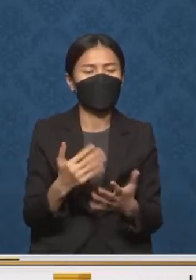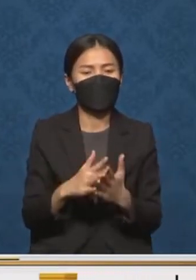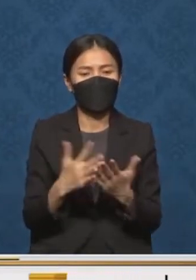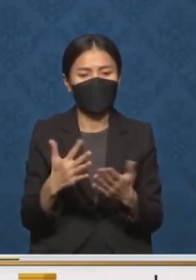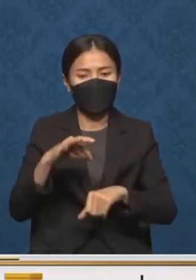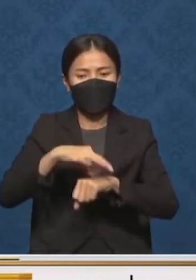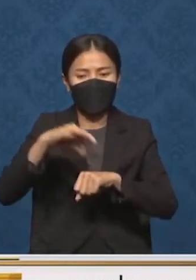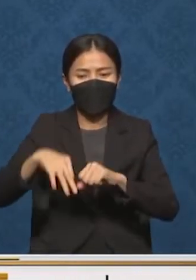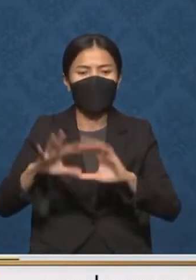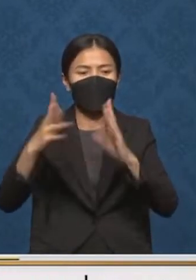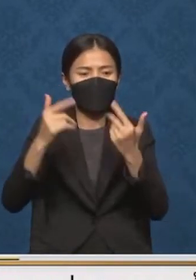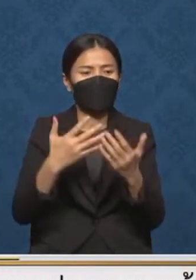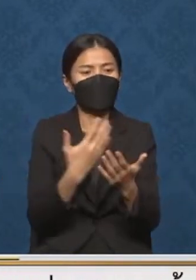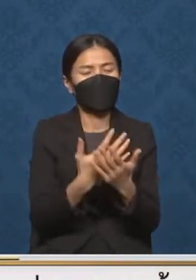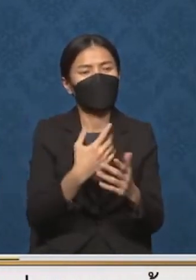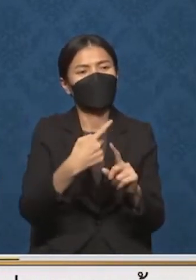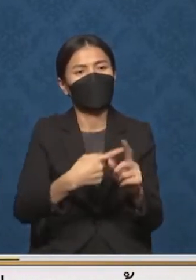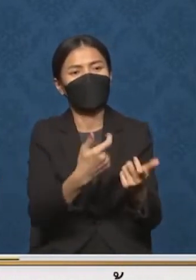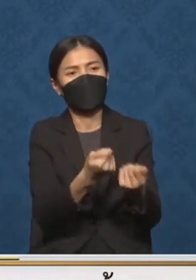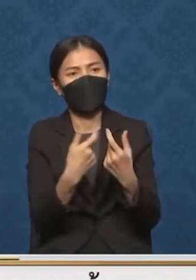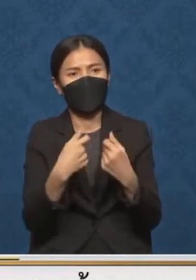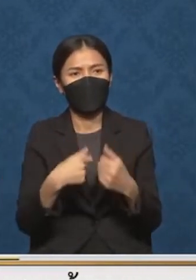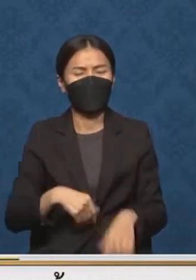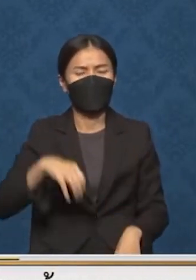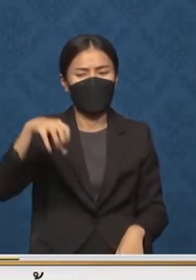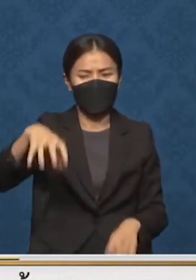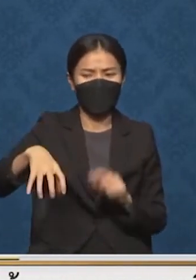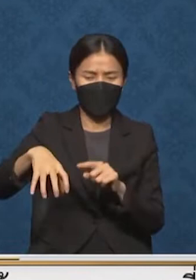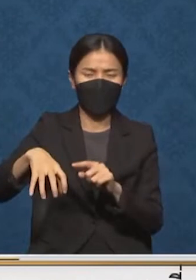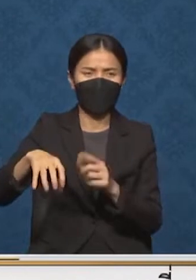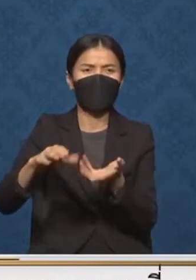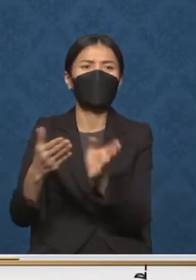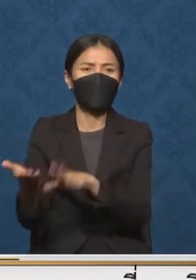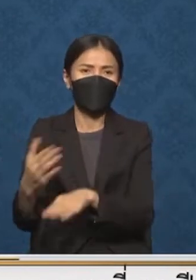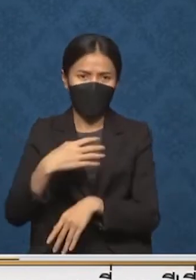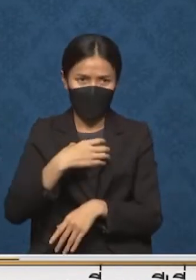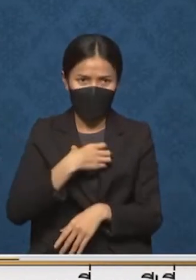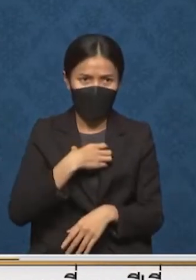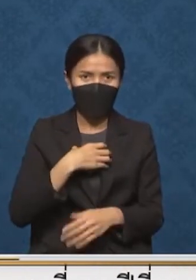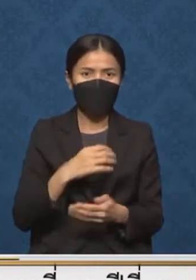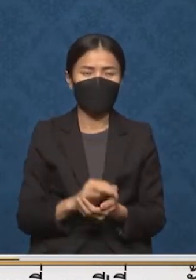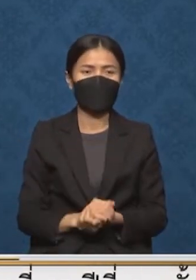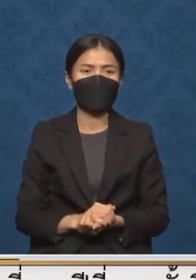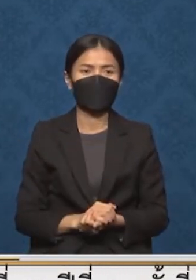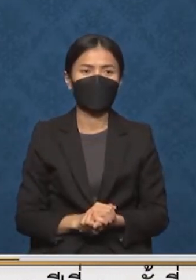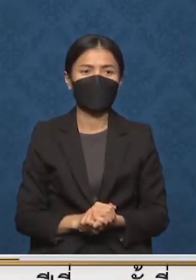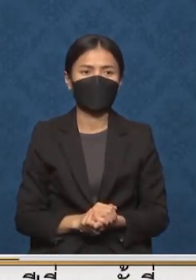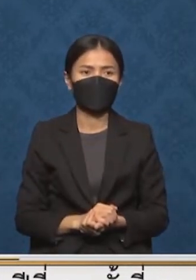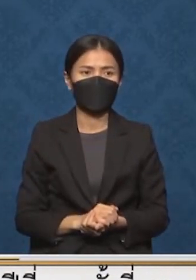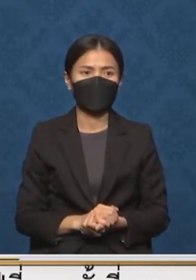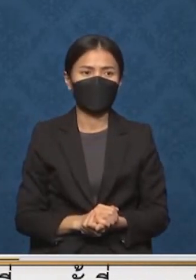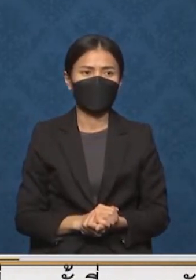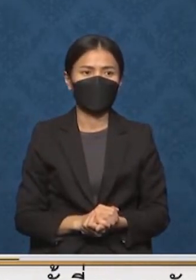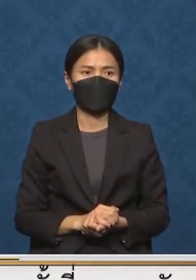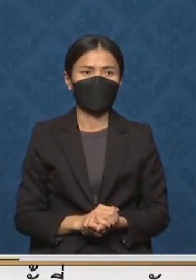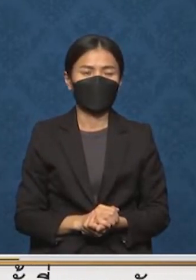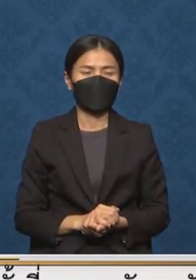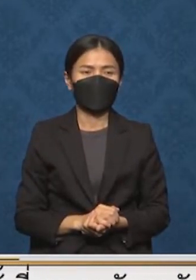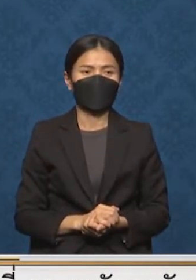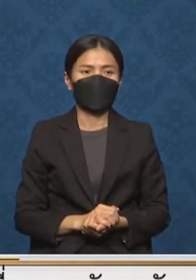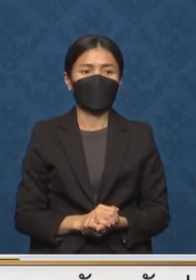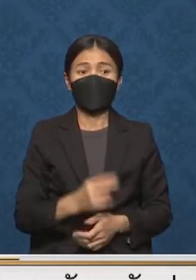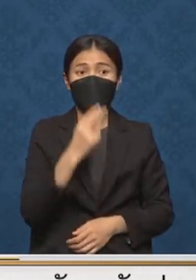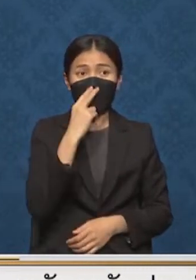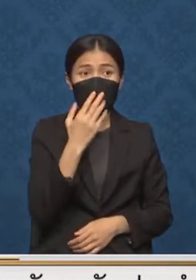สำซ้อนกัหนวยงอเขาหมดเลยหนงานสุท้ายที่ผมจะพูดถขอสไดด้นะครับสอนชน